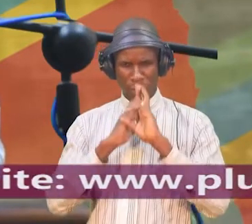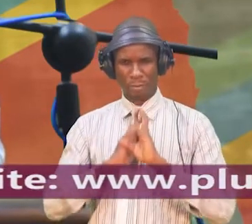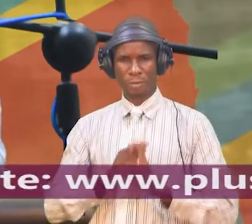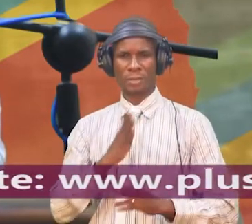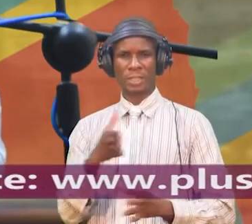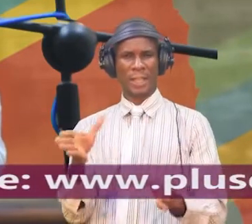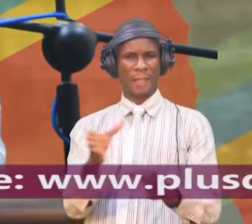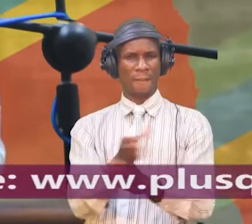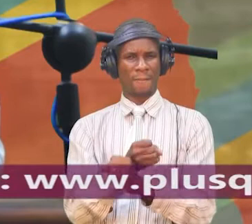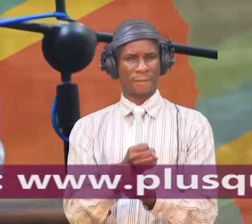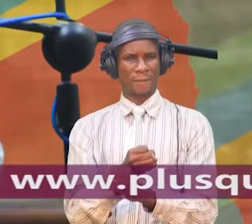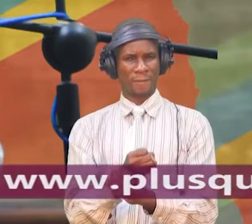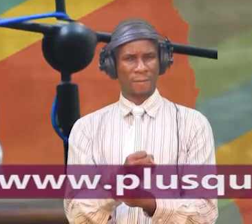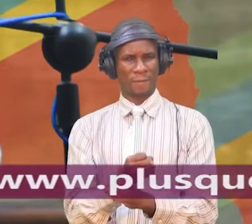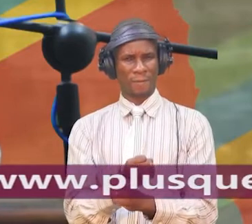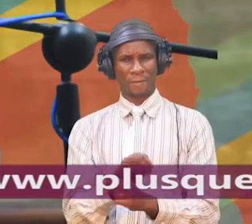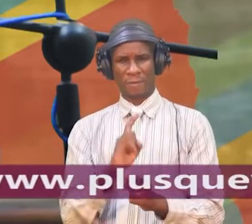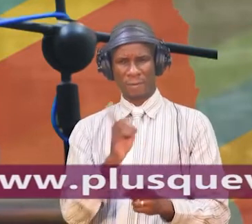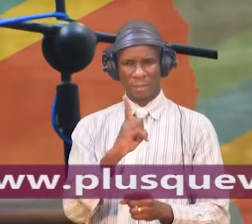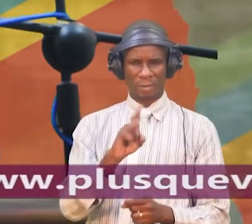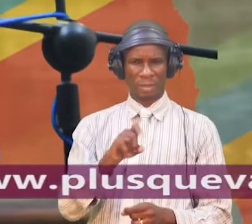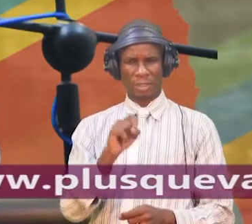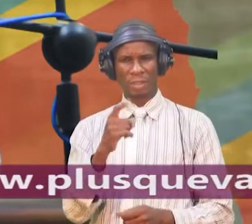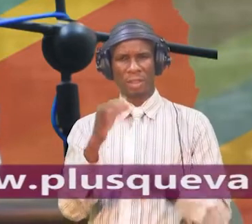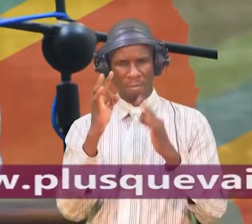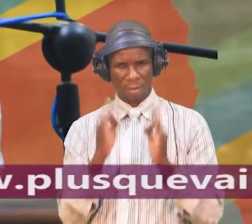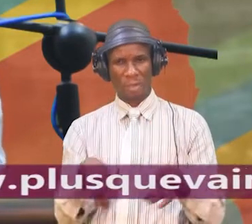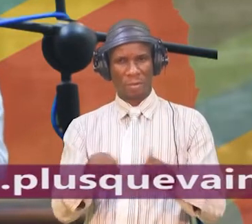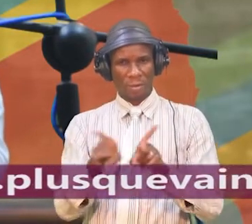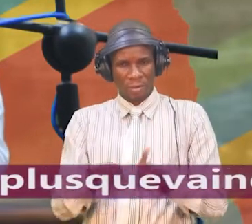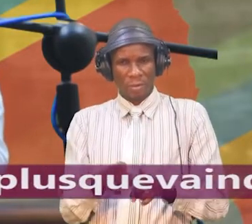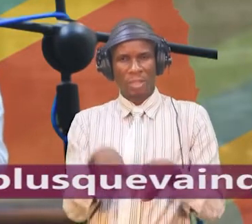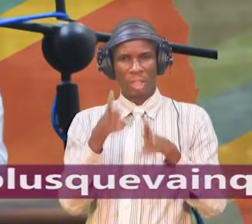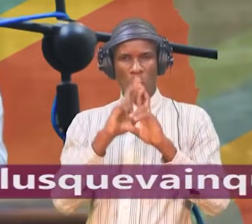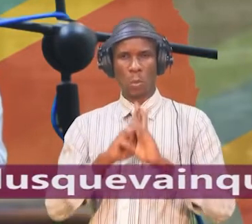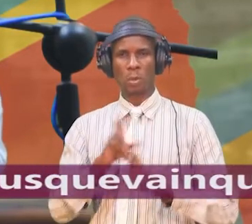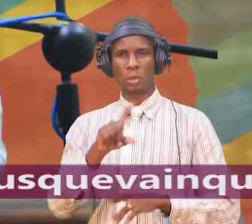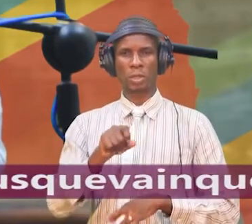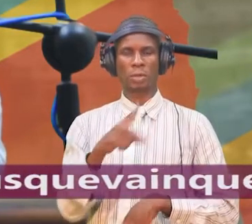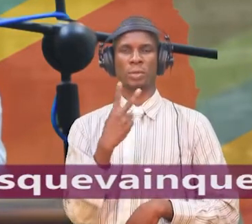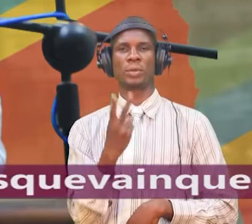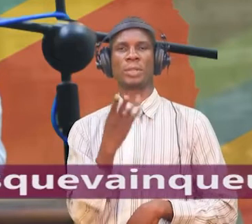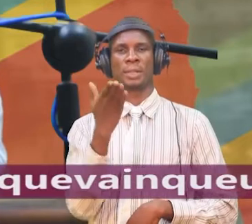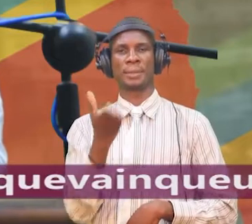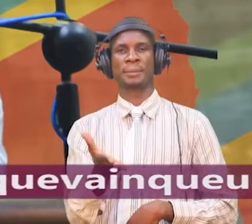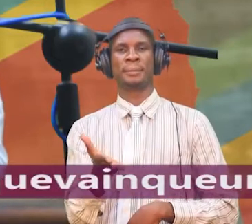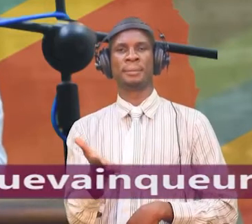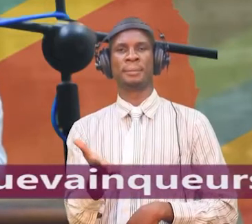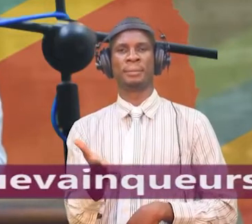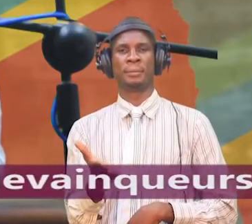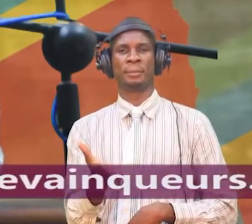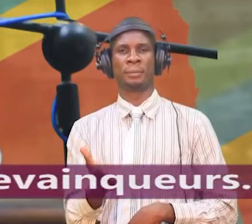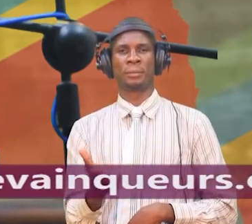Na banzi ete eyano penza bokusa yango wana kaka na motuna wana te atako ya mibale pe lokola. Est-ce que Dieu